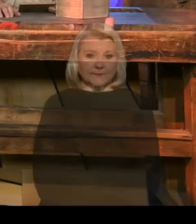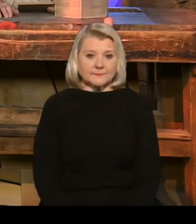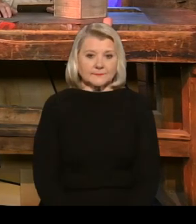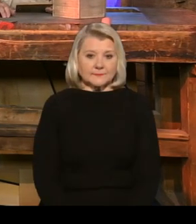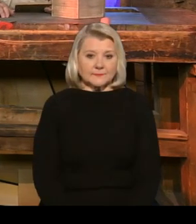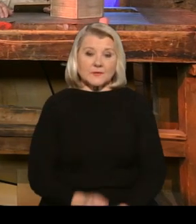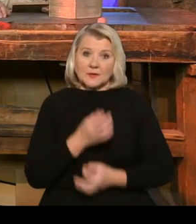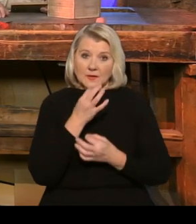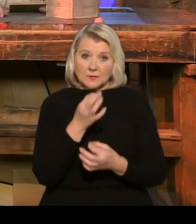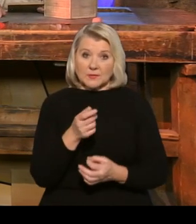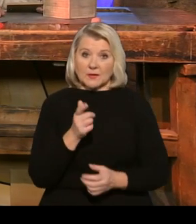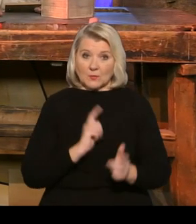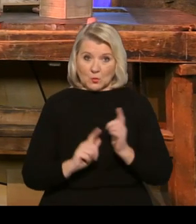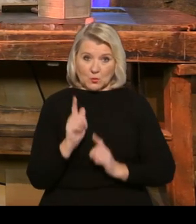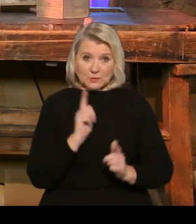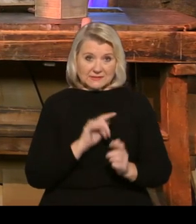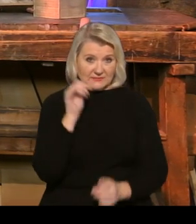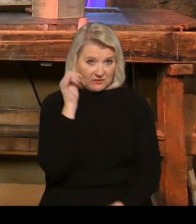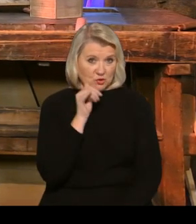Máte rádi zvířátka?